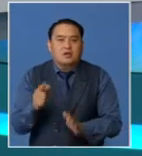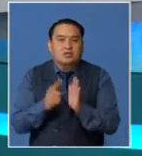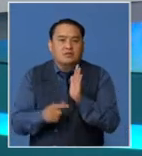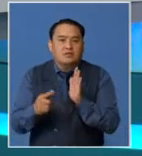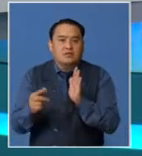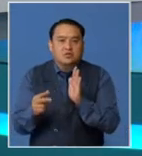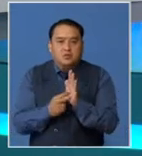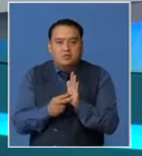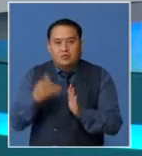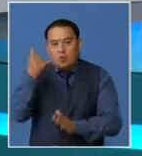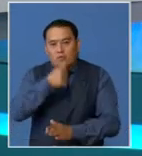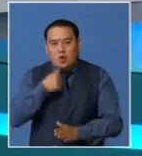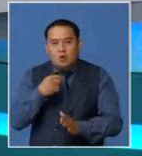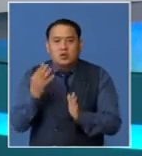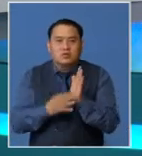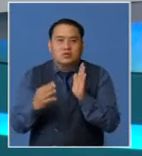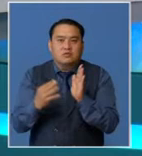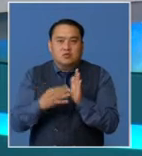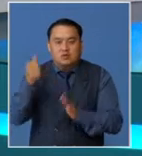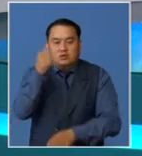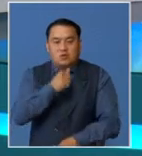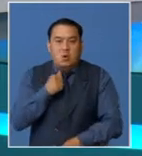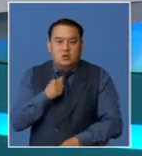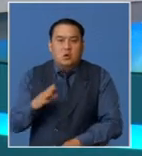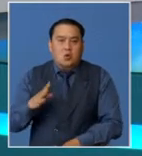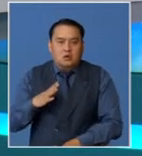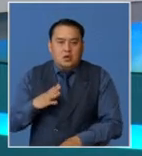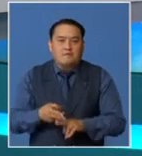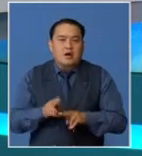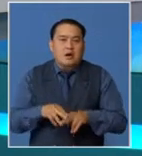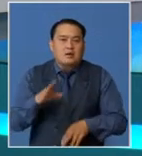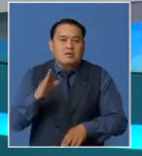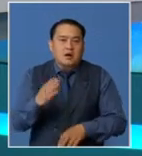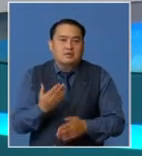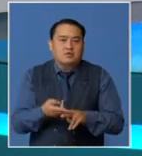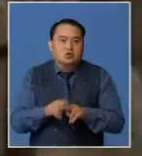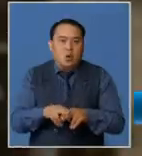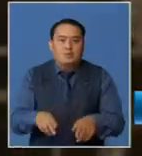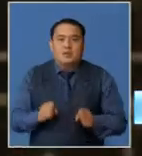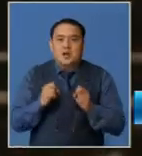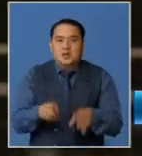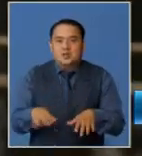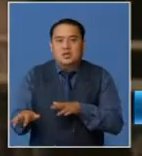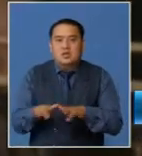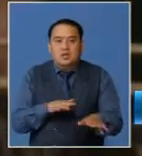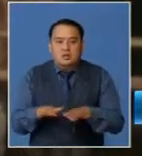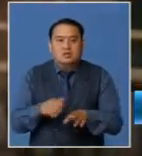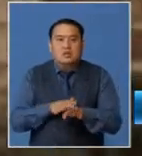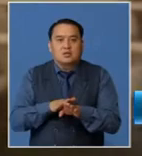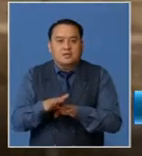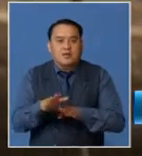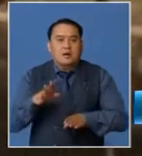с 1978 по 1999 года рождения. Как выяснилось, свою